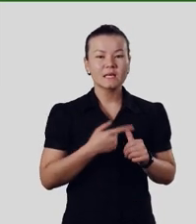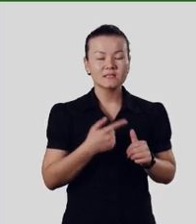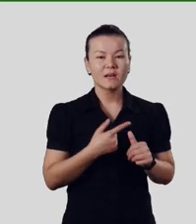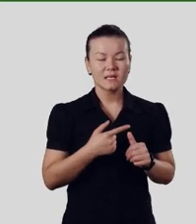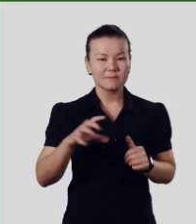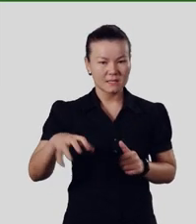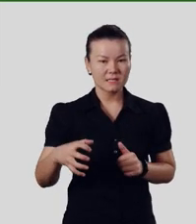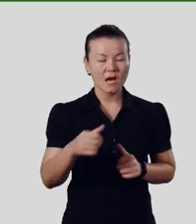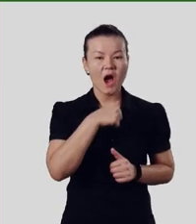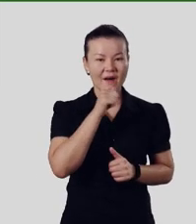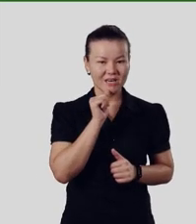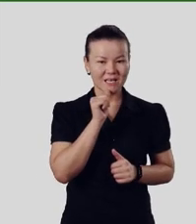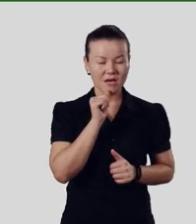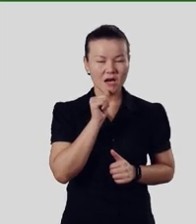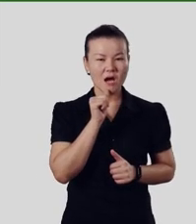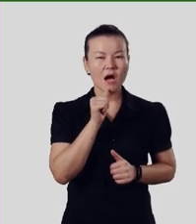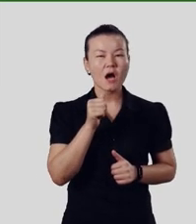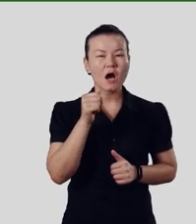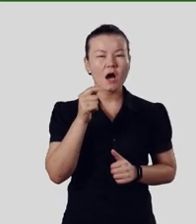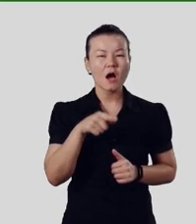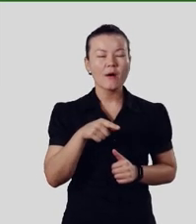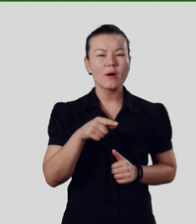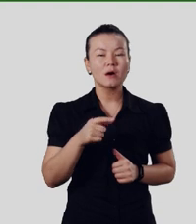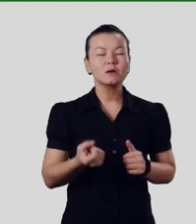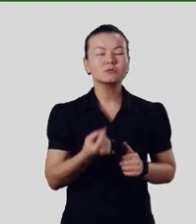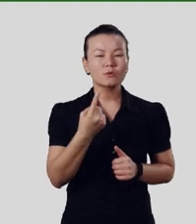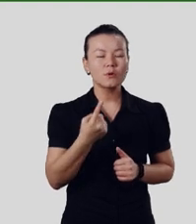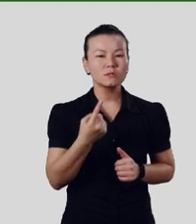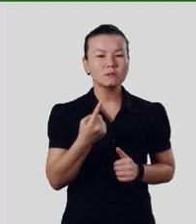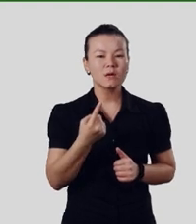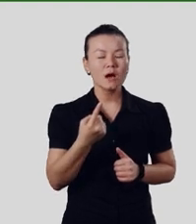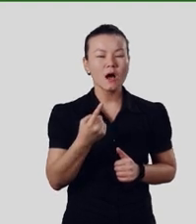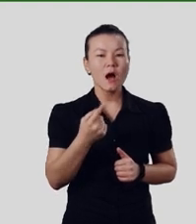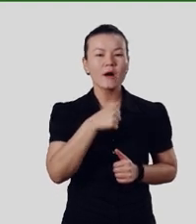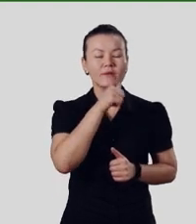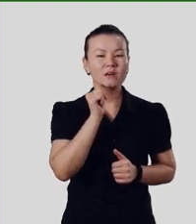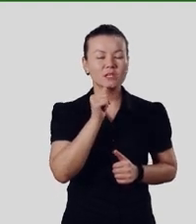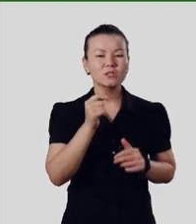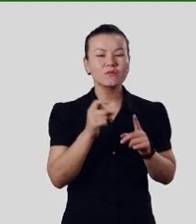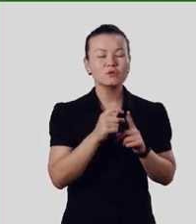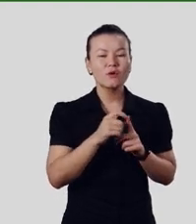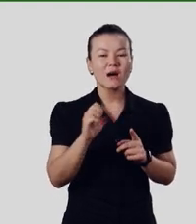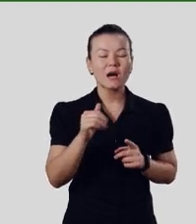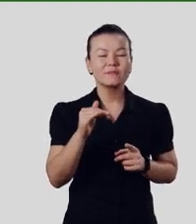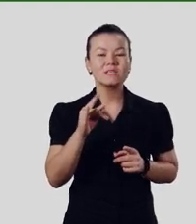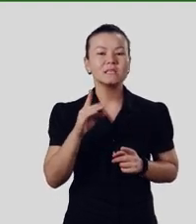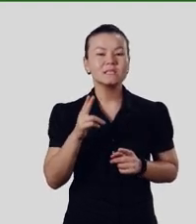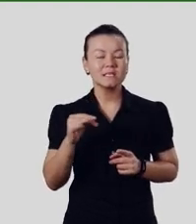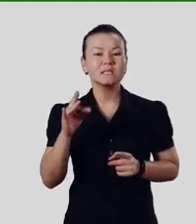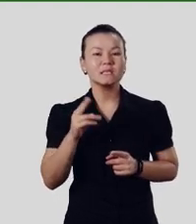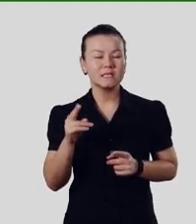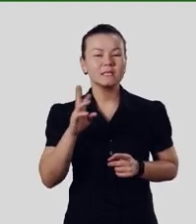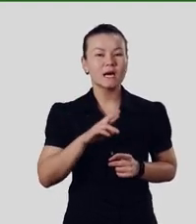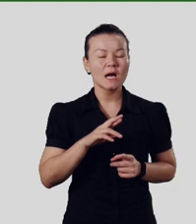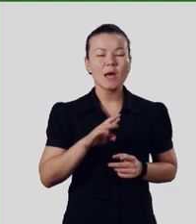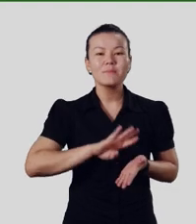Название материка Африка, вероятно, происходит от латинского слова «афригия», что означает